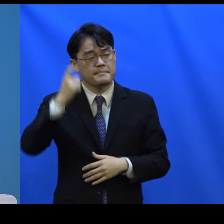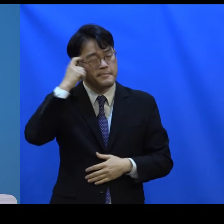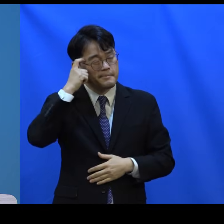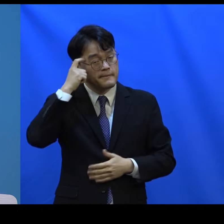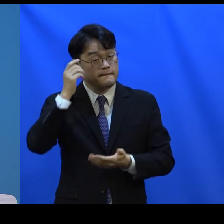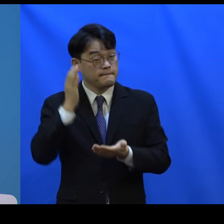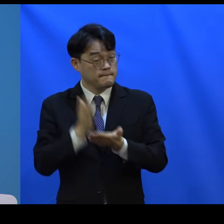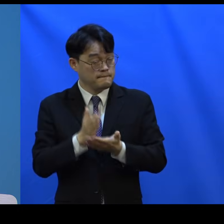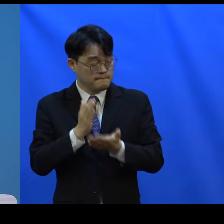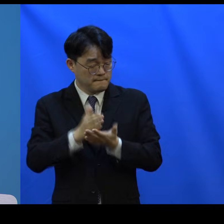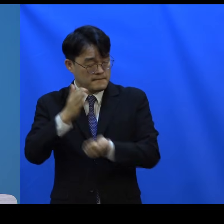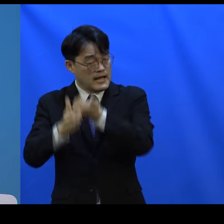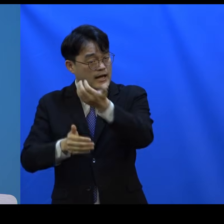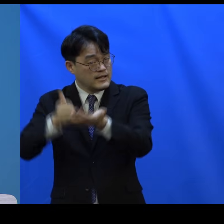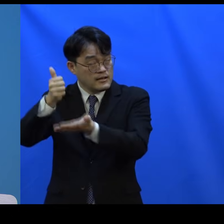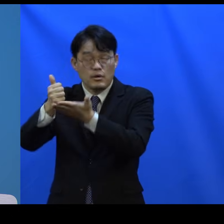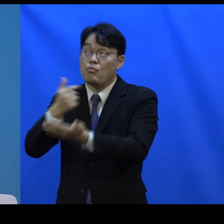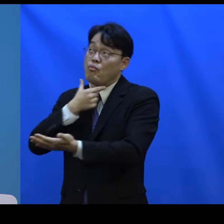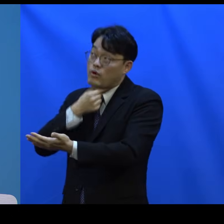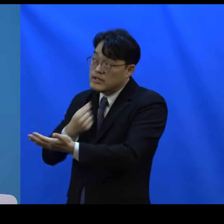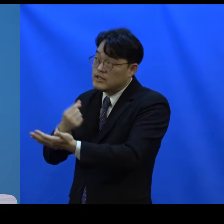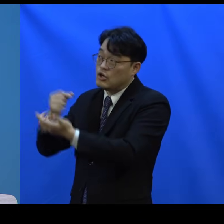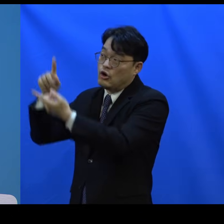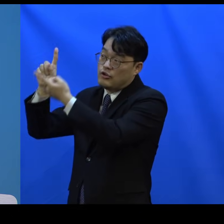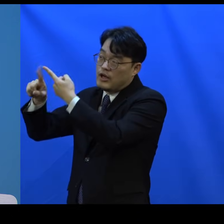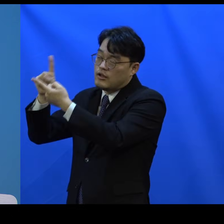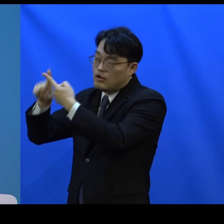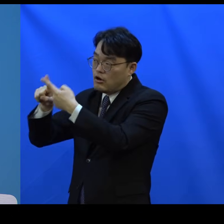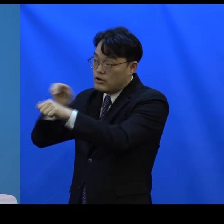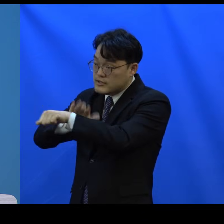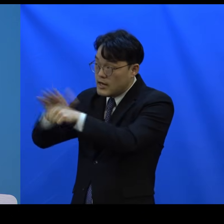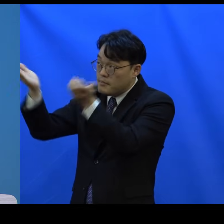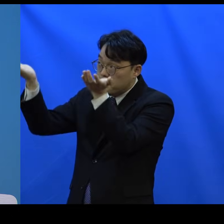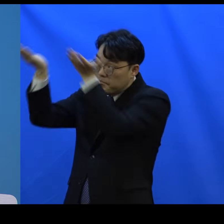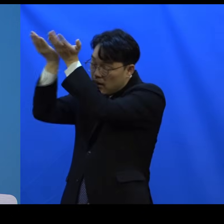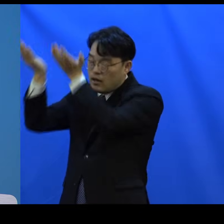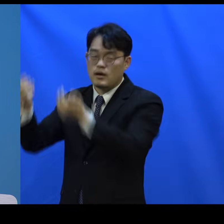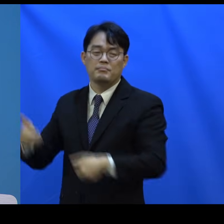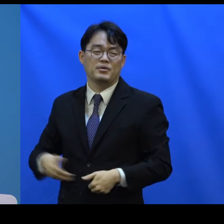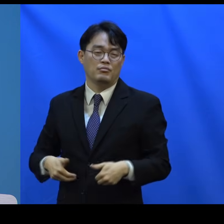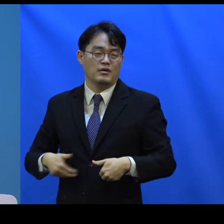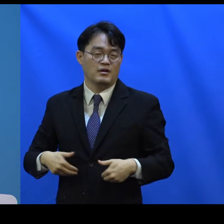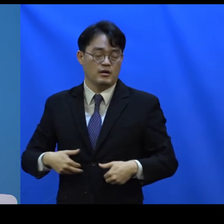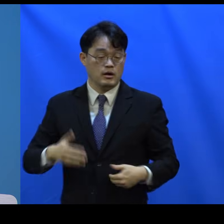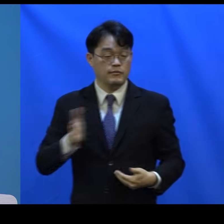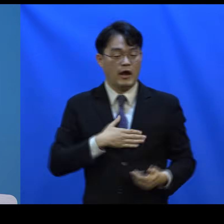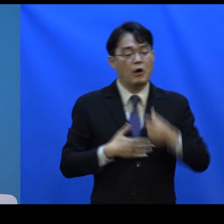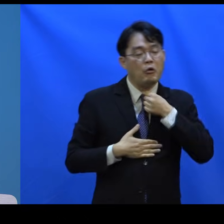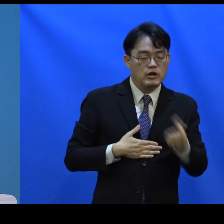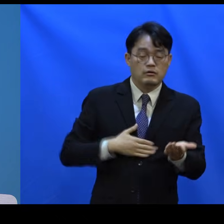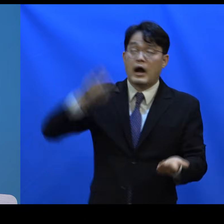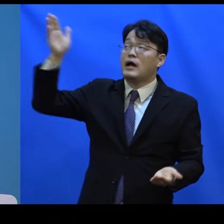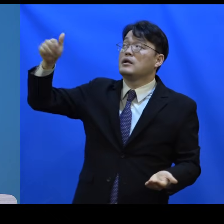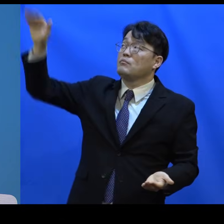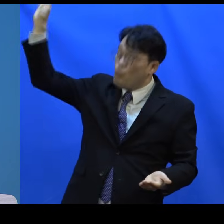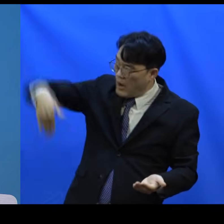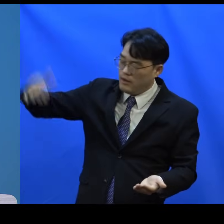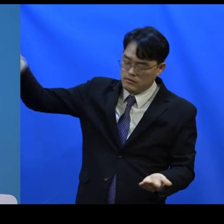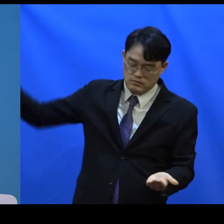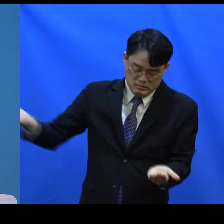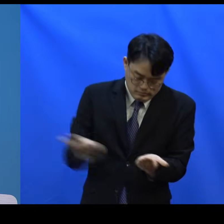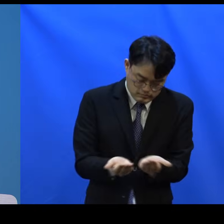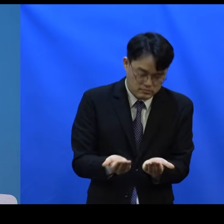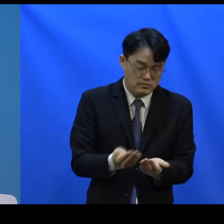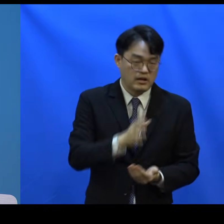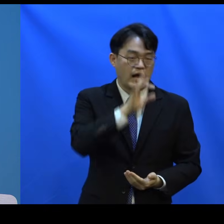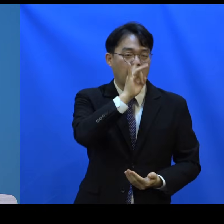것에 우리의 삶을 초점을 맞추는 겁니다. 하나님을 사랑한다면 하나님의 성품에 맞추어야 돼요. 그렇다면 당연히 법으로